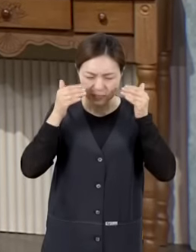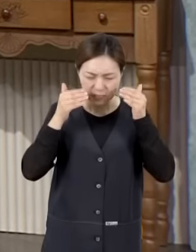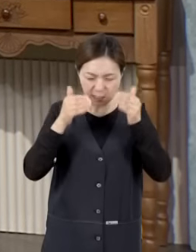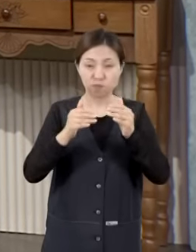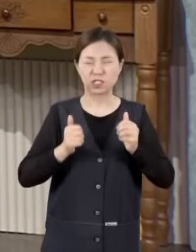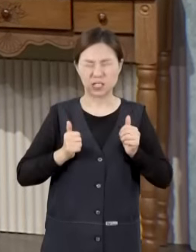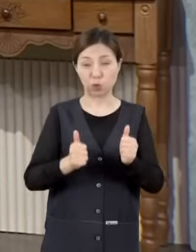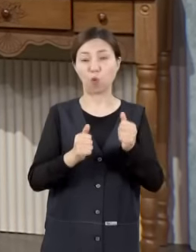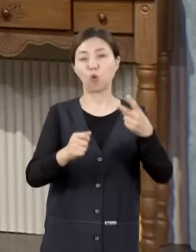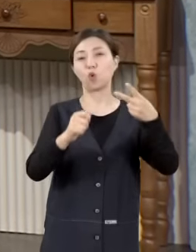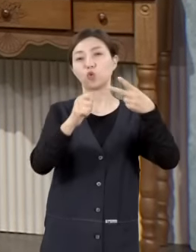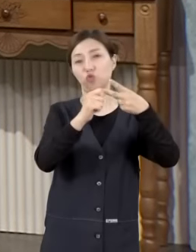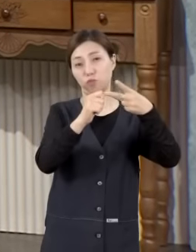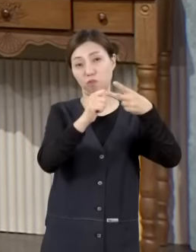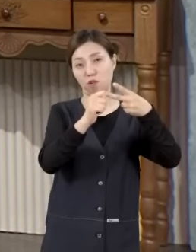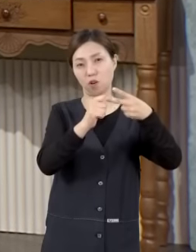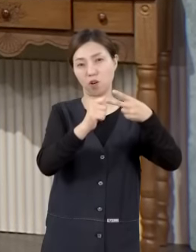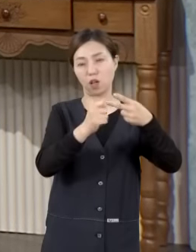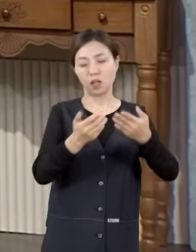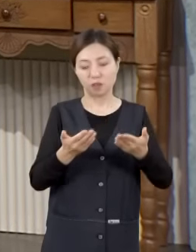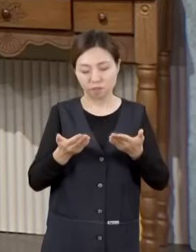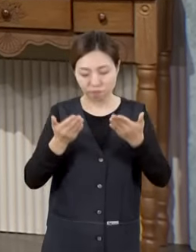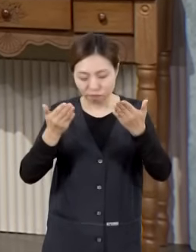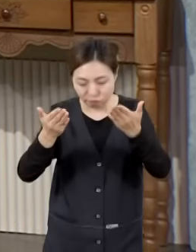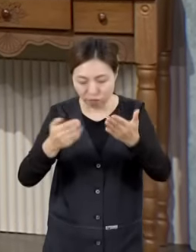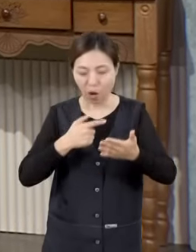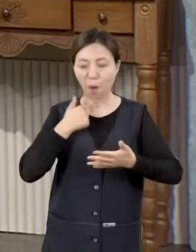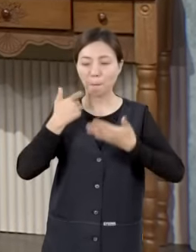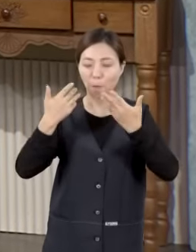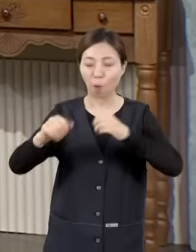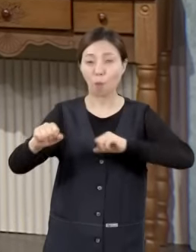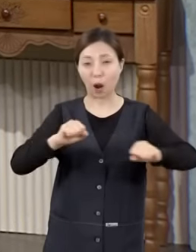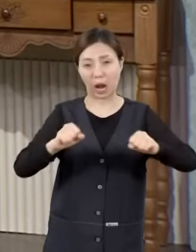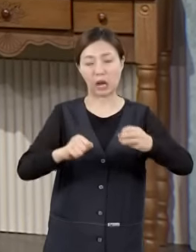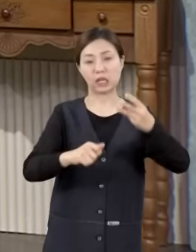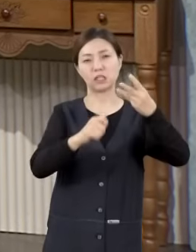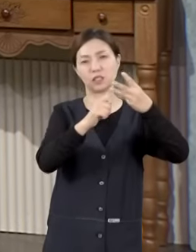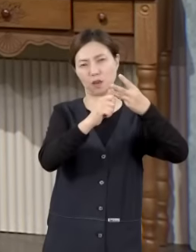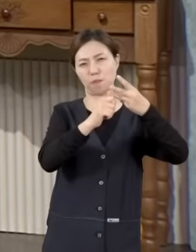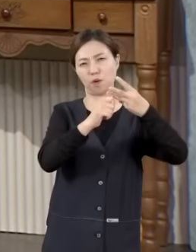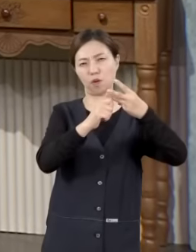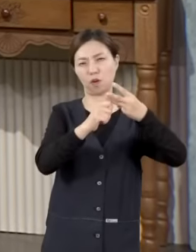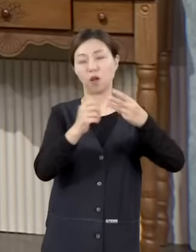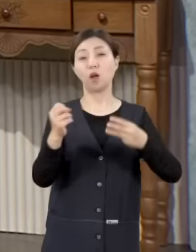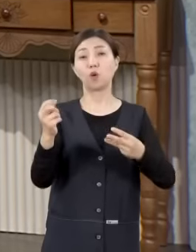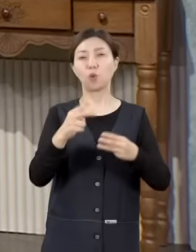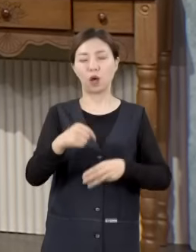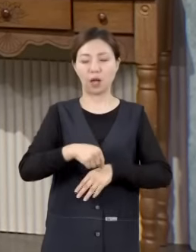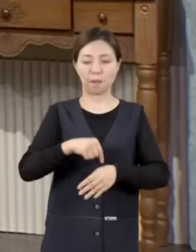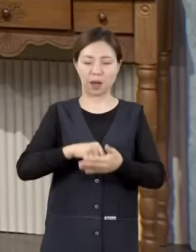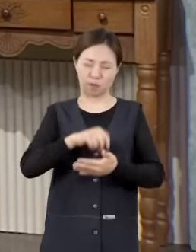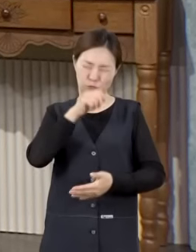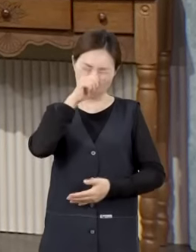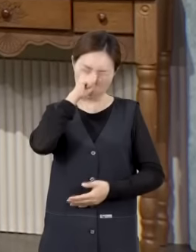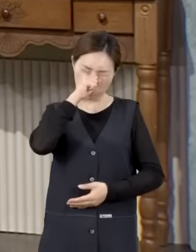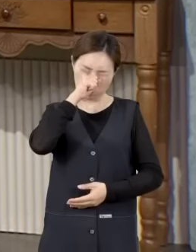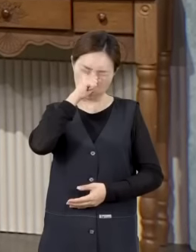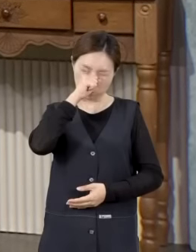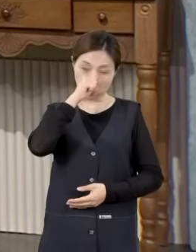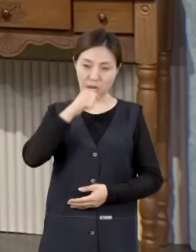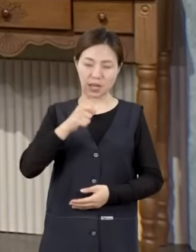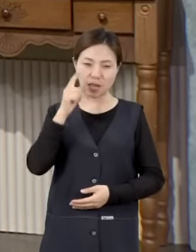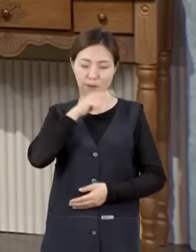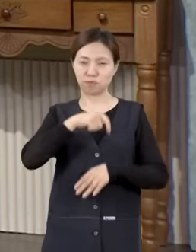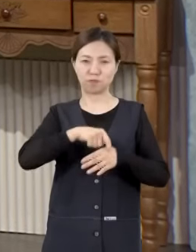같이 기도하고 기도하고 기도하고 복을 짓고 마음을 닦는데도 나쁜